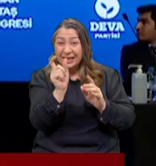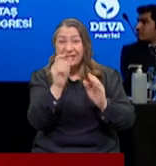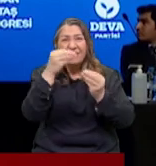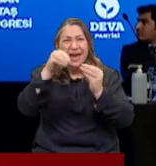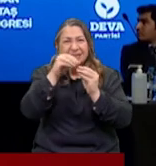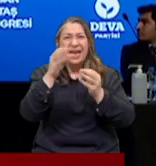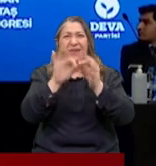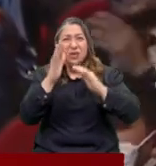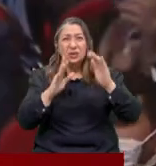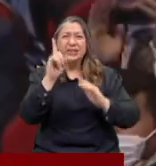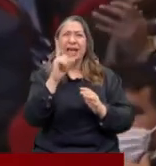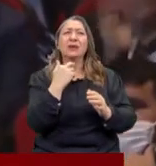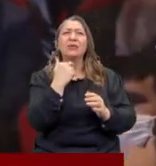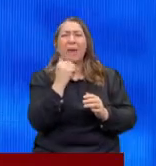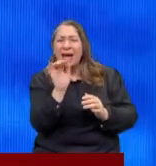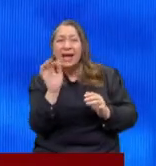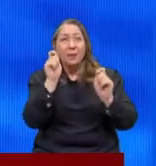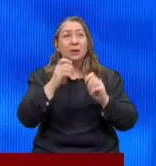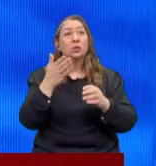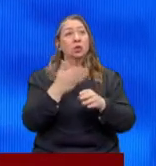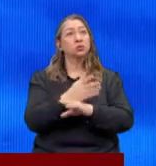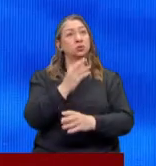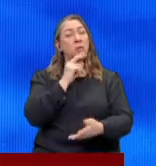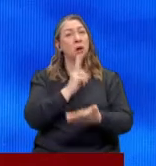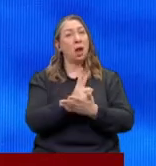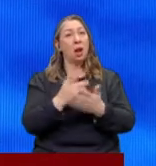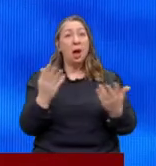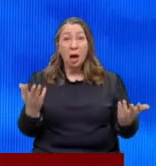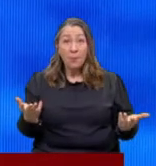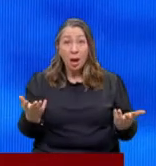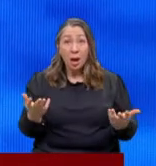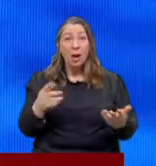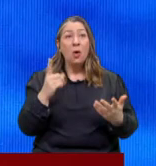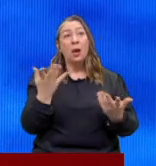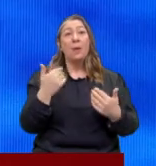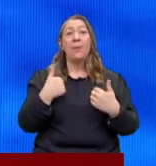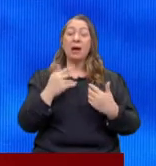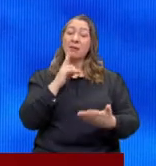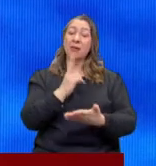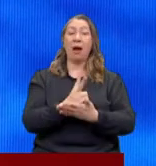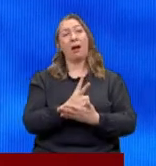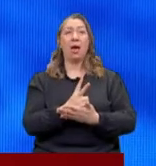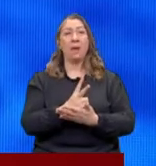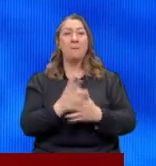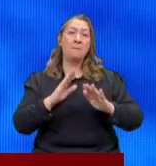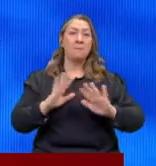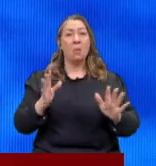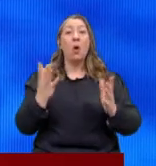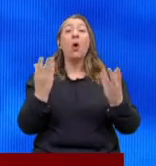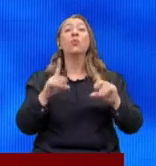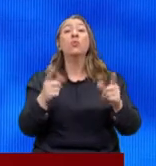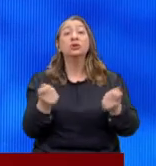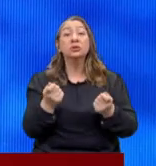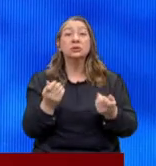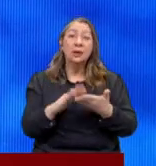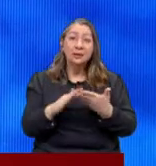düşürmekte kararlıyız. Maşallah. Gerçekten çok kararlı ya. Ama öyle ben kararlıyım demekle olmuyor bu iş. Arkadaş olmuyor